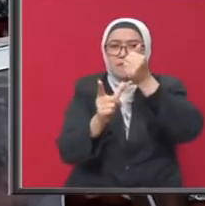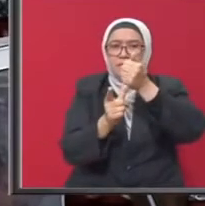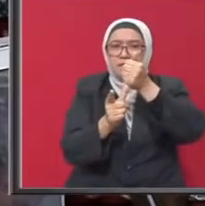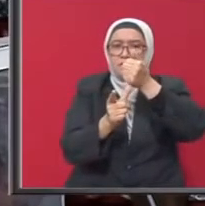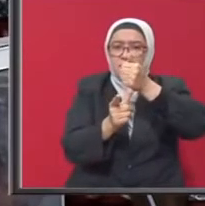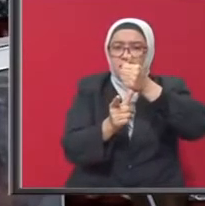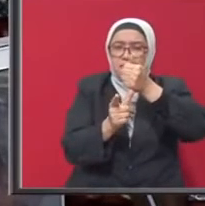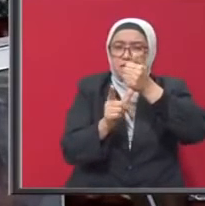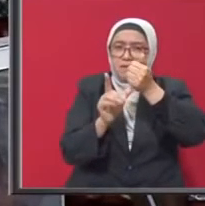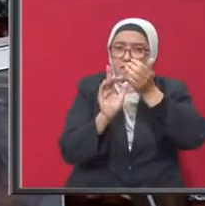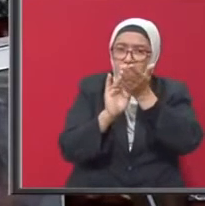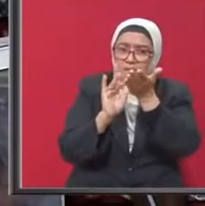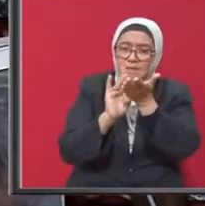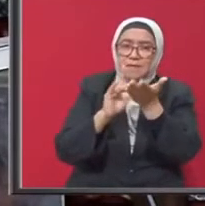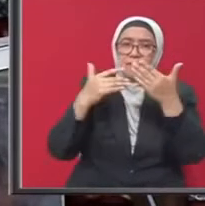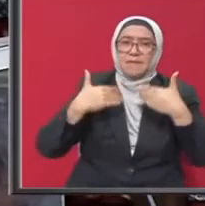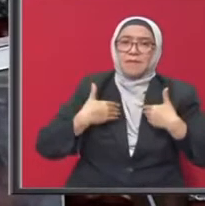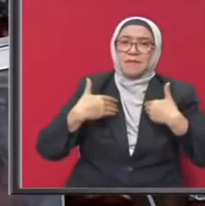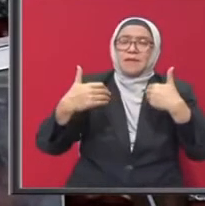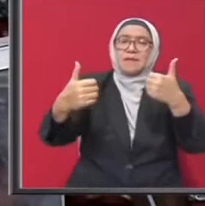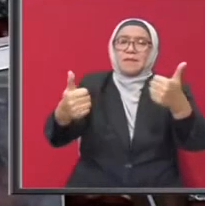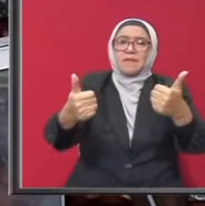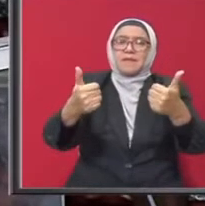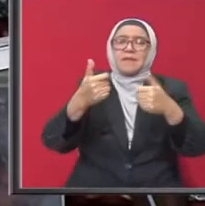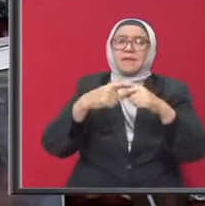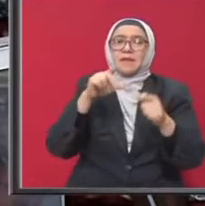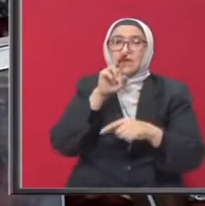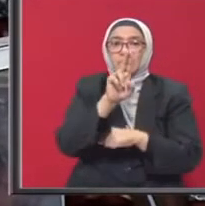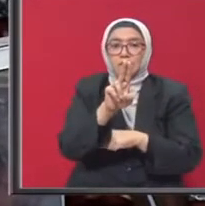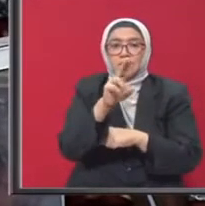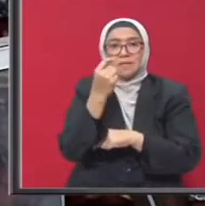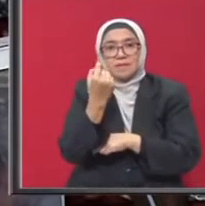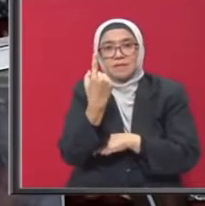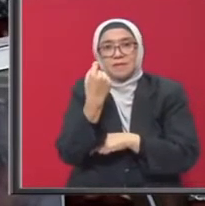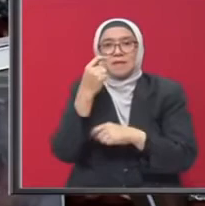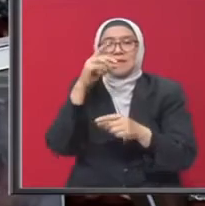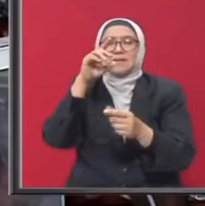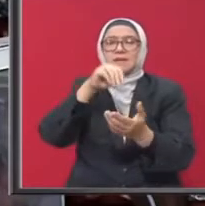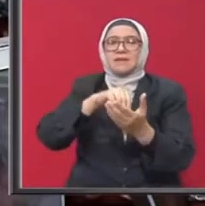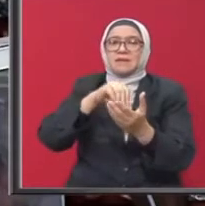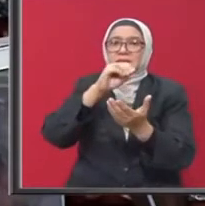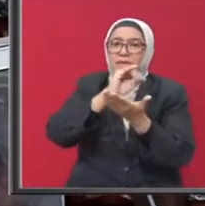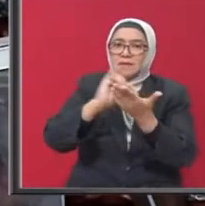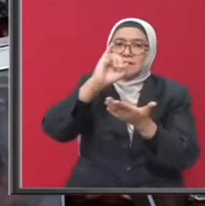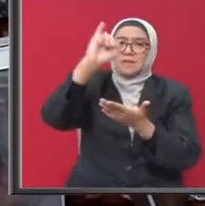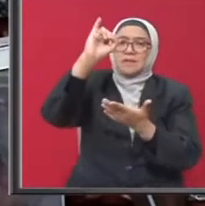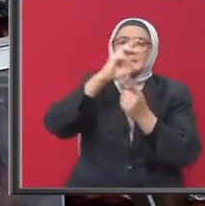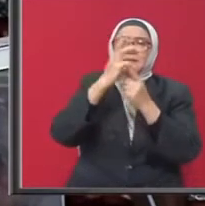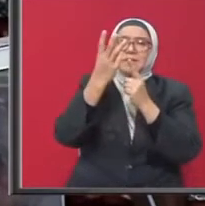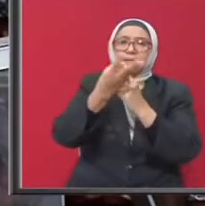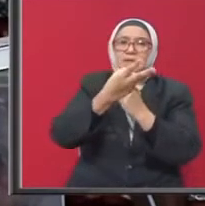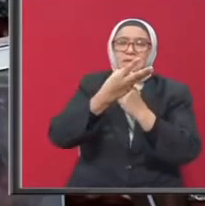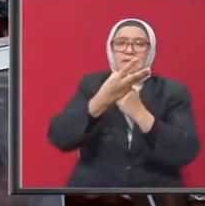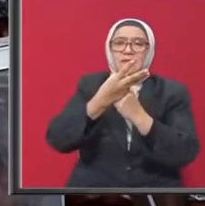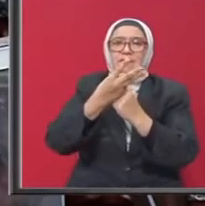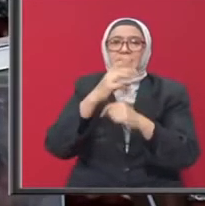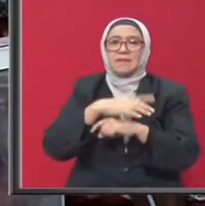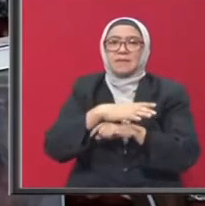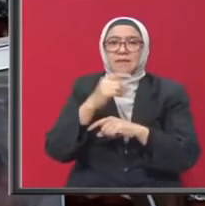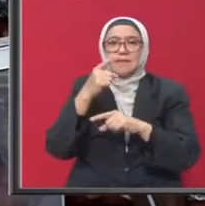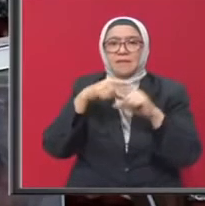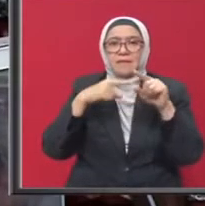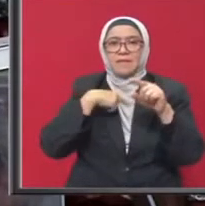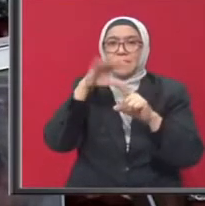Grey pembantu perawatan kesehatan Grey 11 di institusi kebajikan jigm yaitu 19